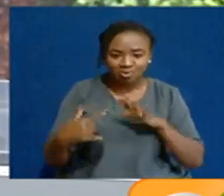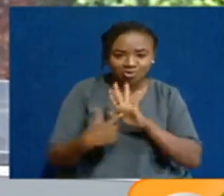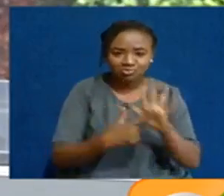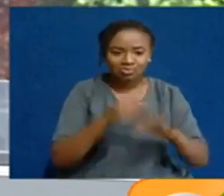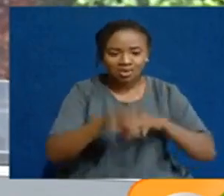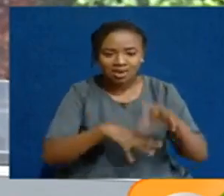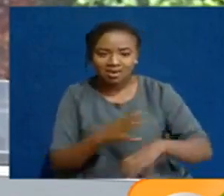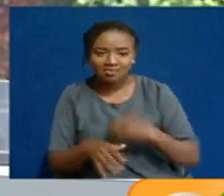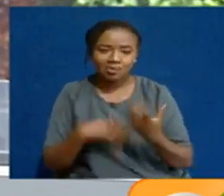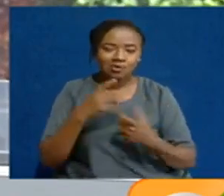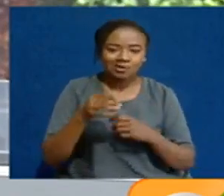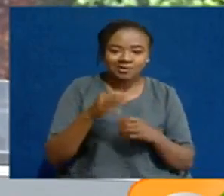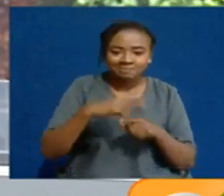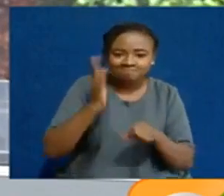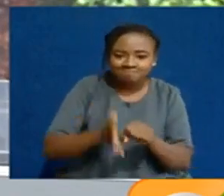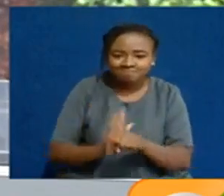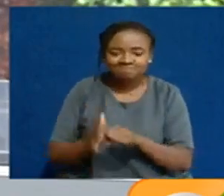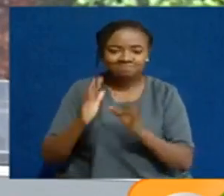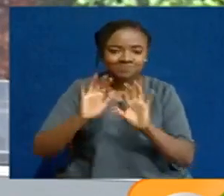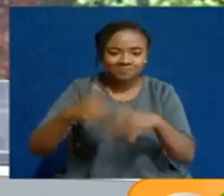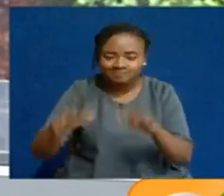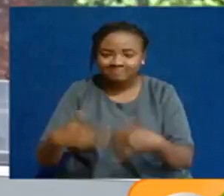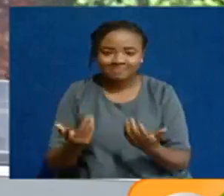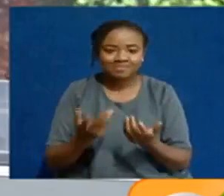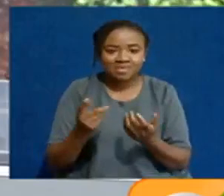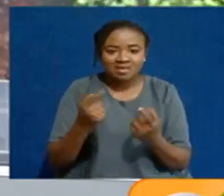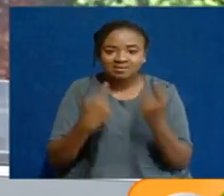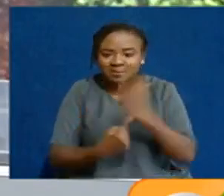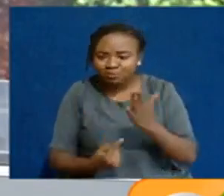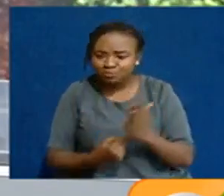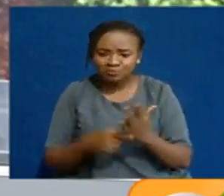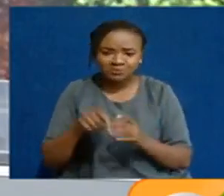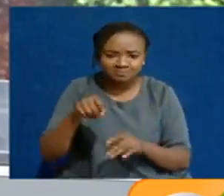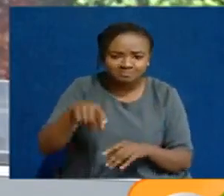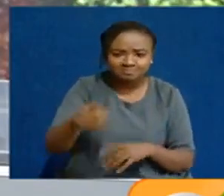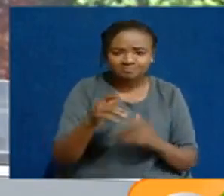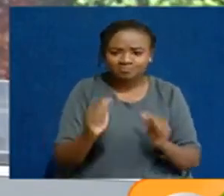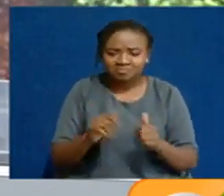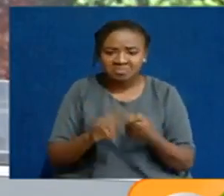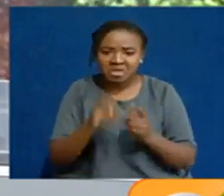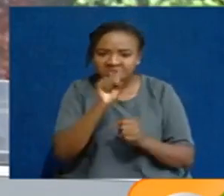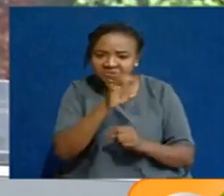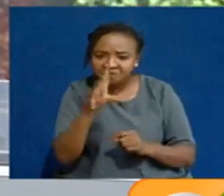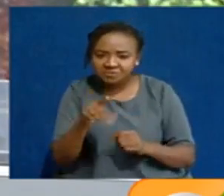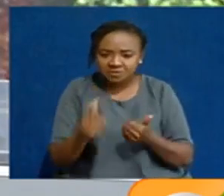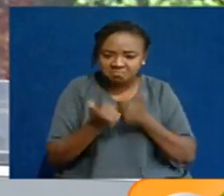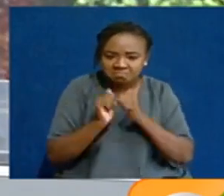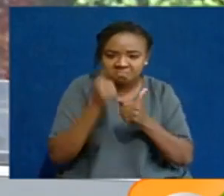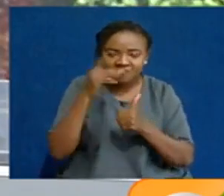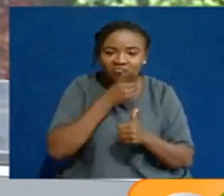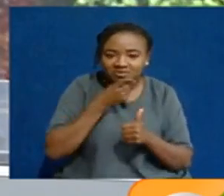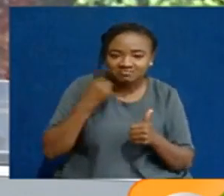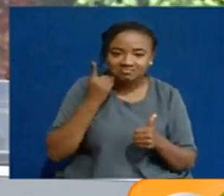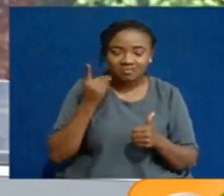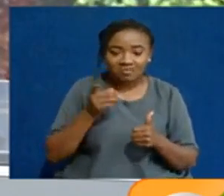wageni kujionea ubunifu katika fani ya kilimo. Kuanzia teknolojia bora za kilimo hadi mbegu zinazostahimili ukame, maonyesho